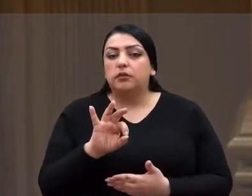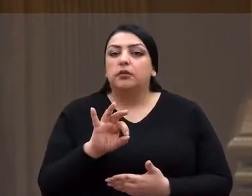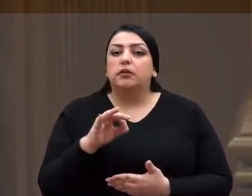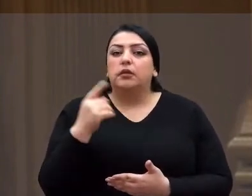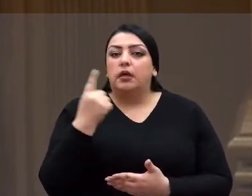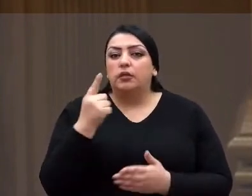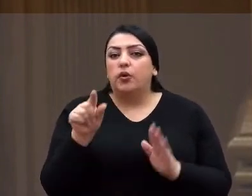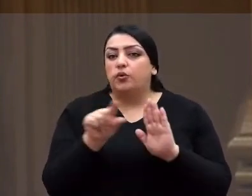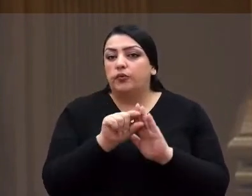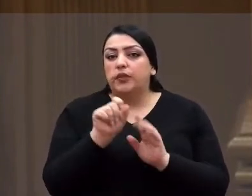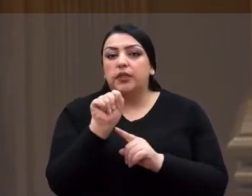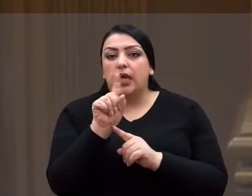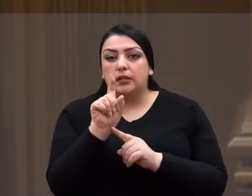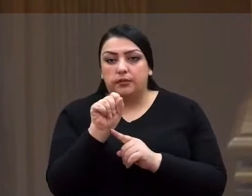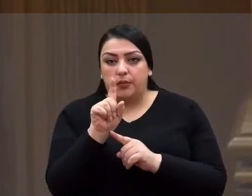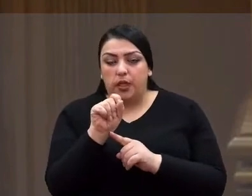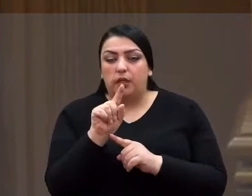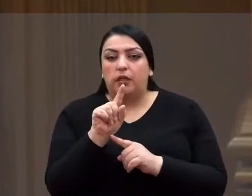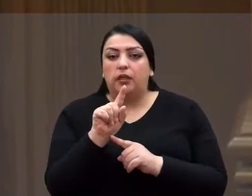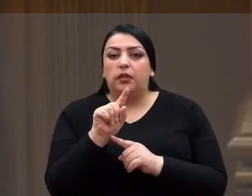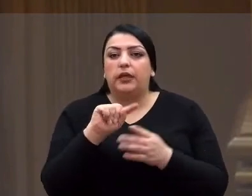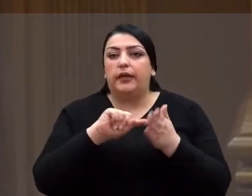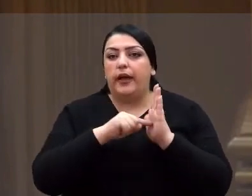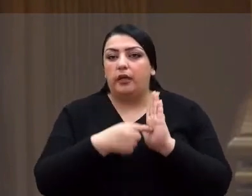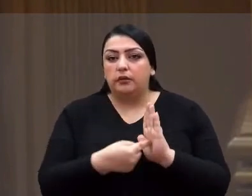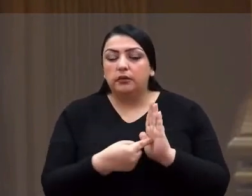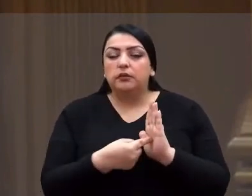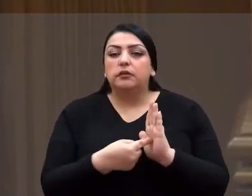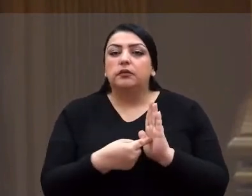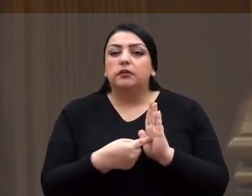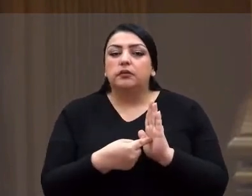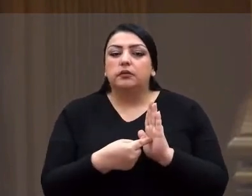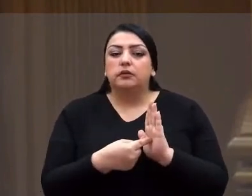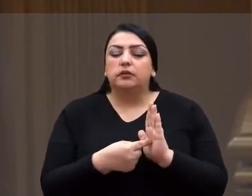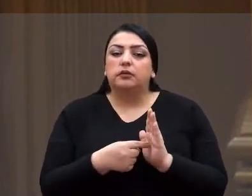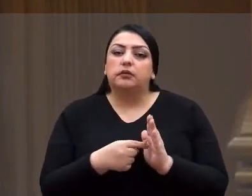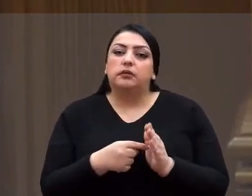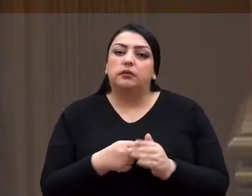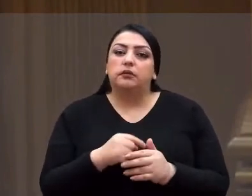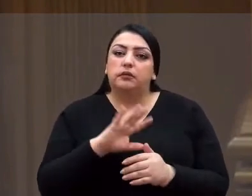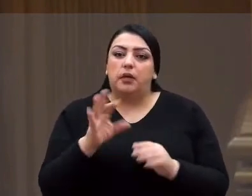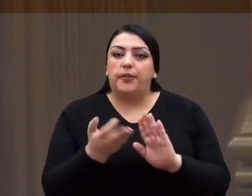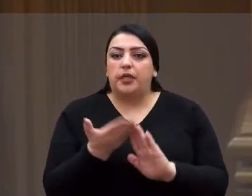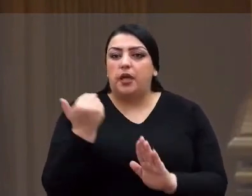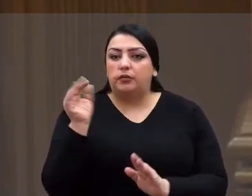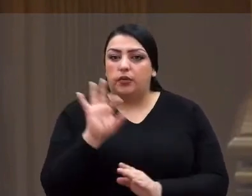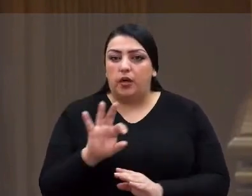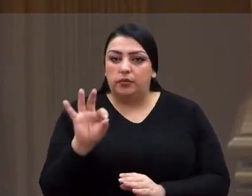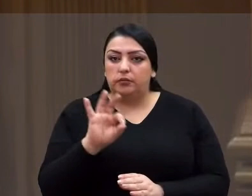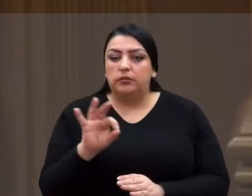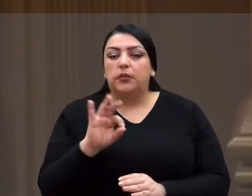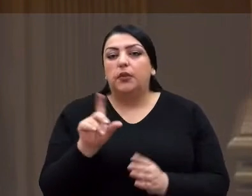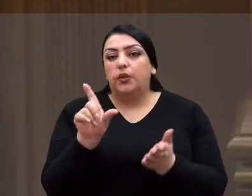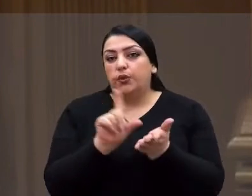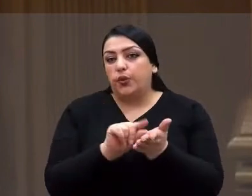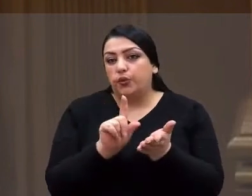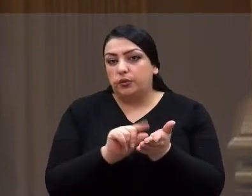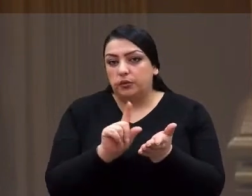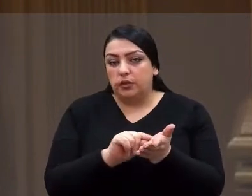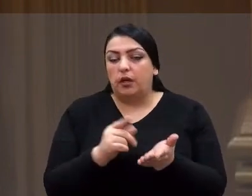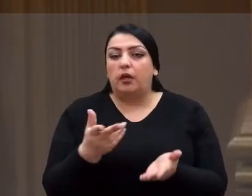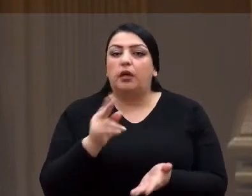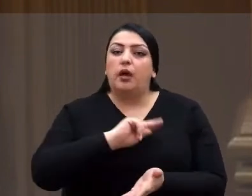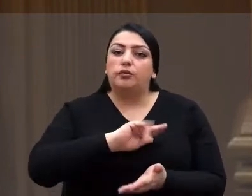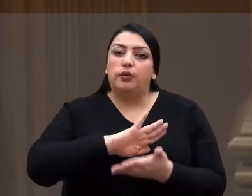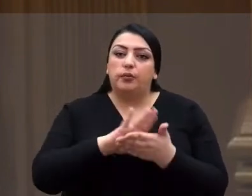մասի 11-րդ կետի հանելու մասին է։ Կենսաթաշոկային տարիքի ինքով